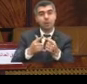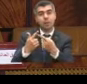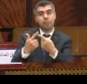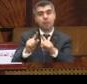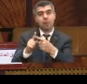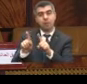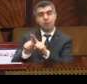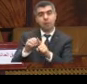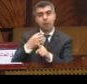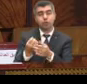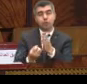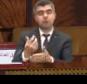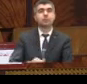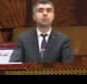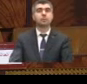بالتقنيات المتوفرة.